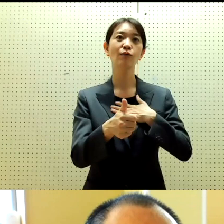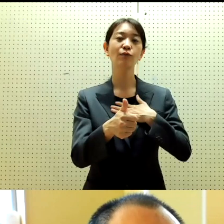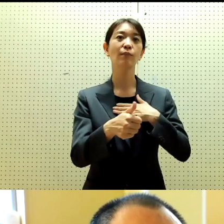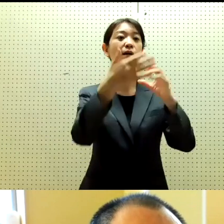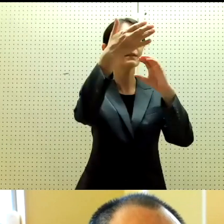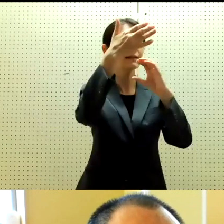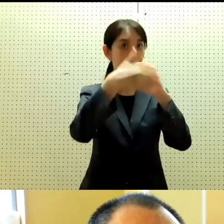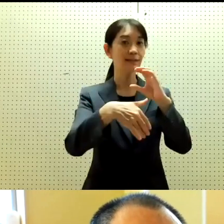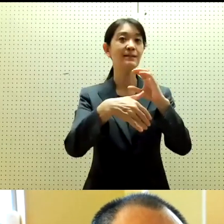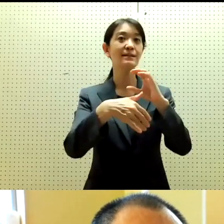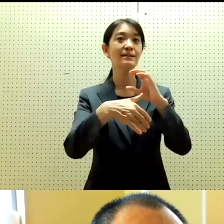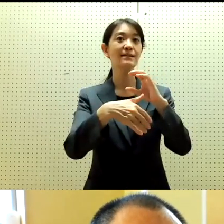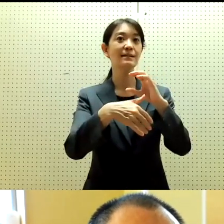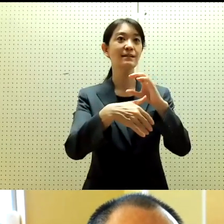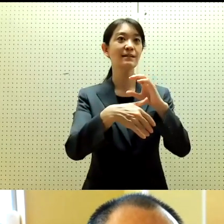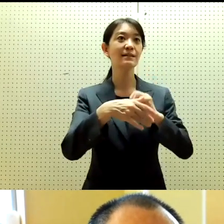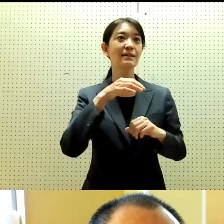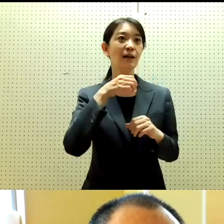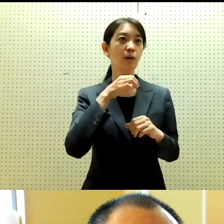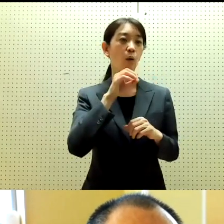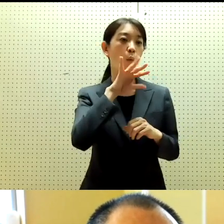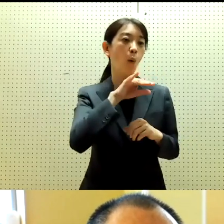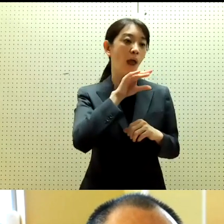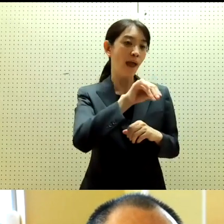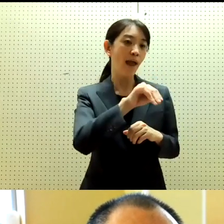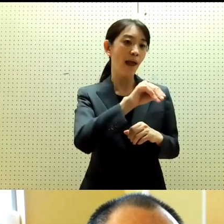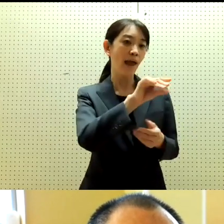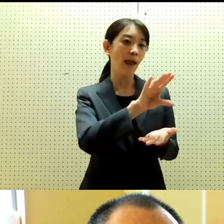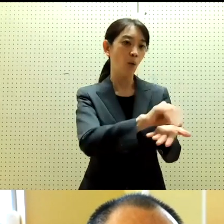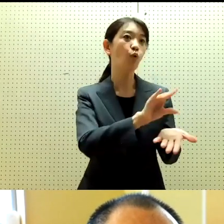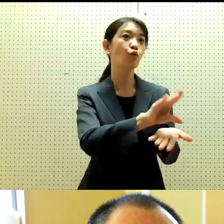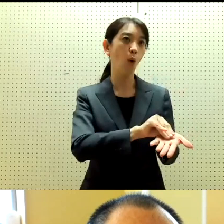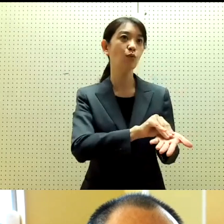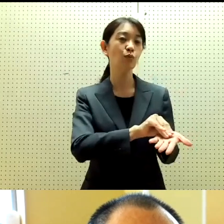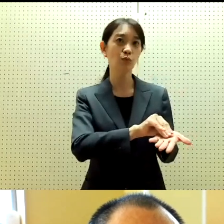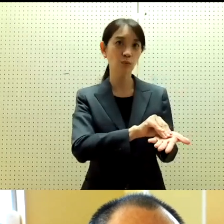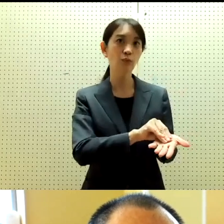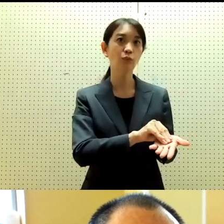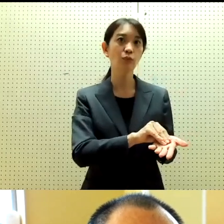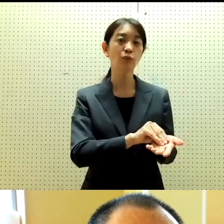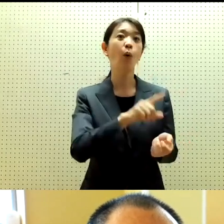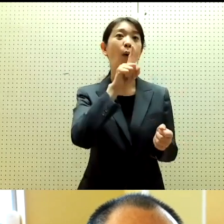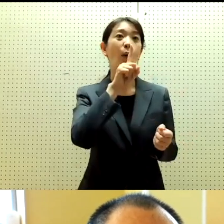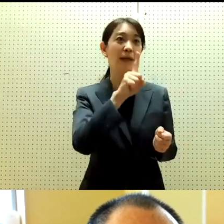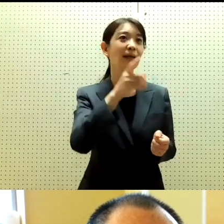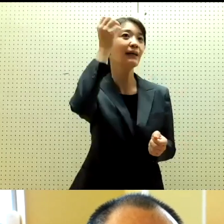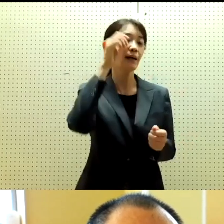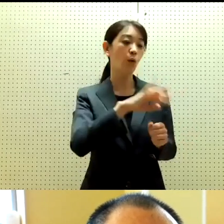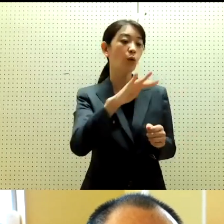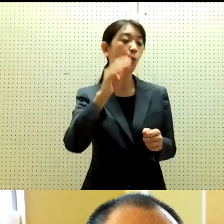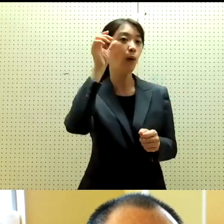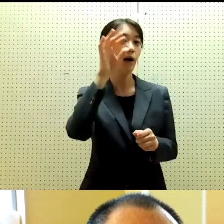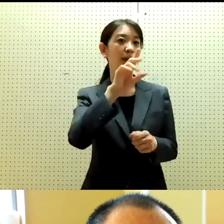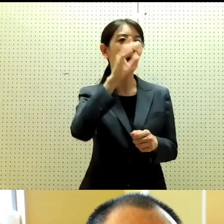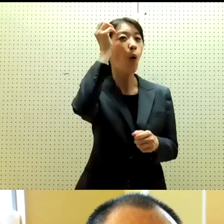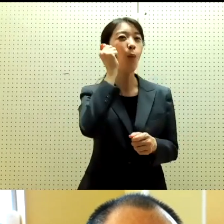か、録音をしたりとかっていう機能自体は子どもたちは一回操作を覚えてしまえば使いこなせたりするのでその辺のね